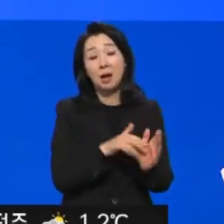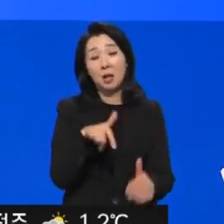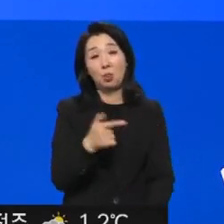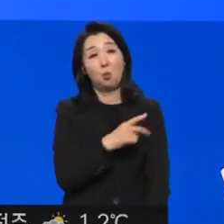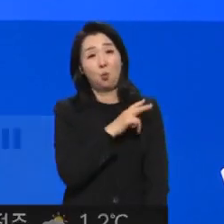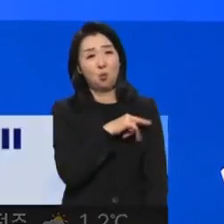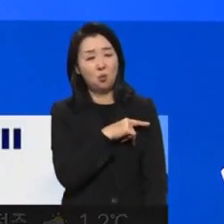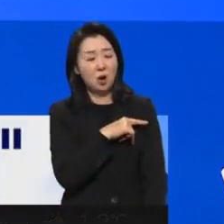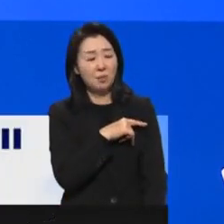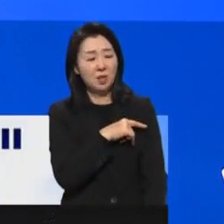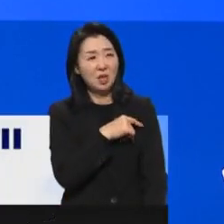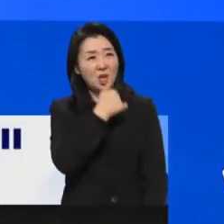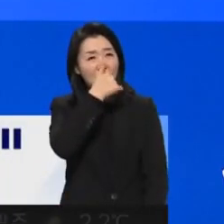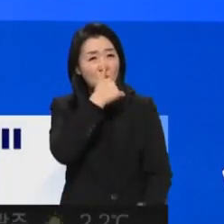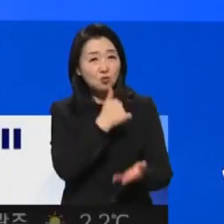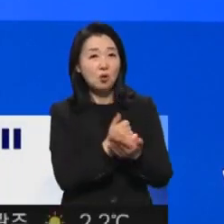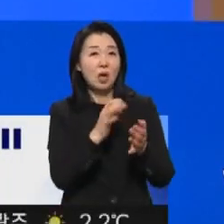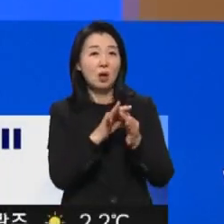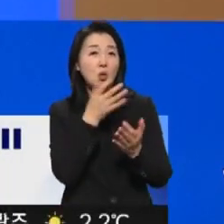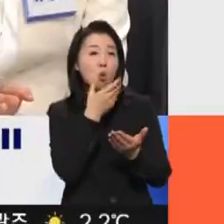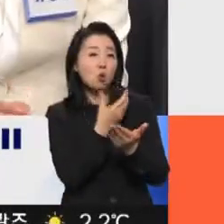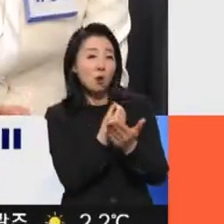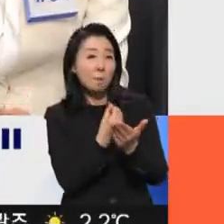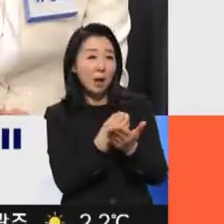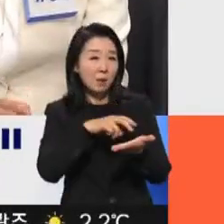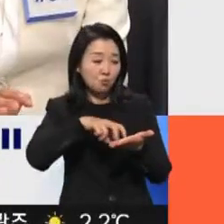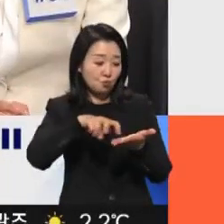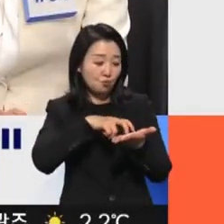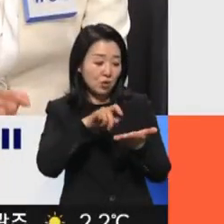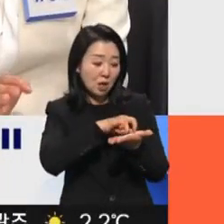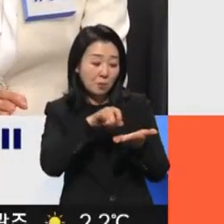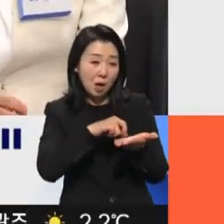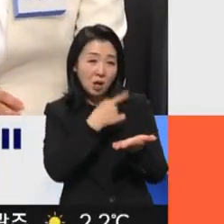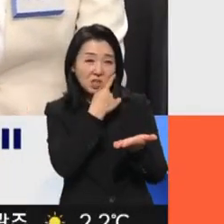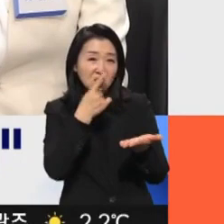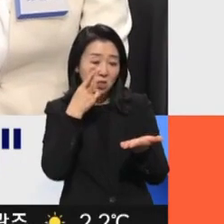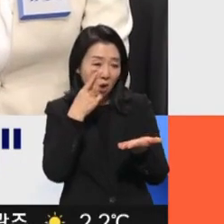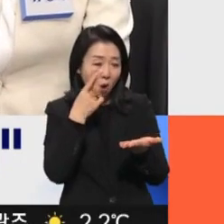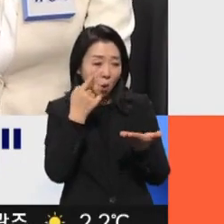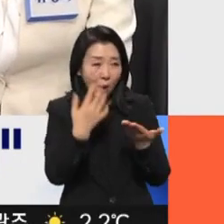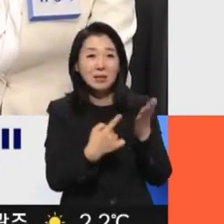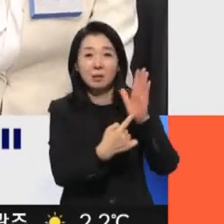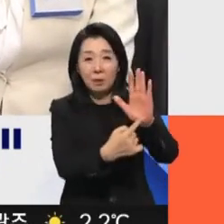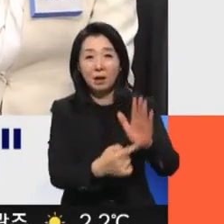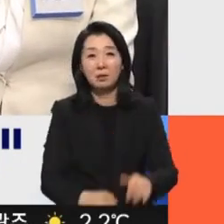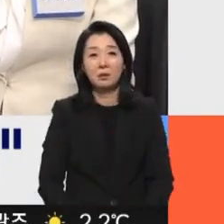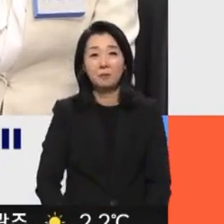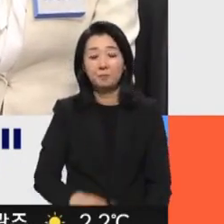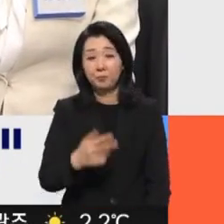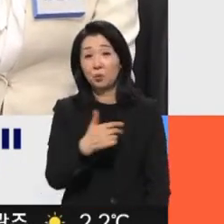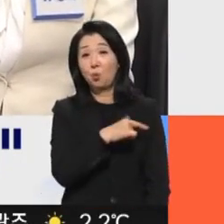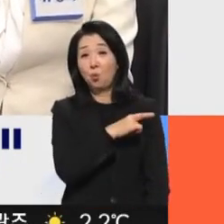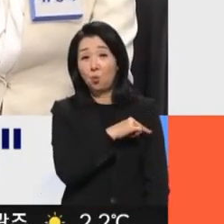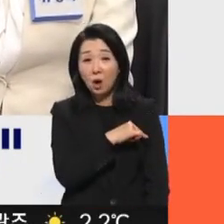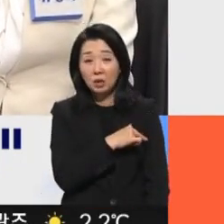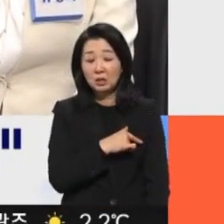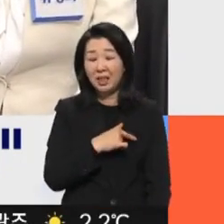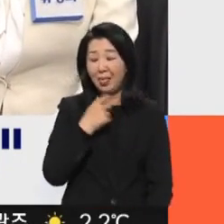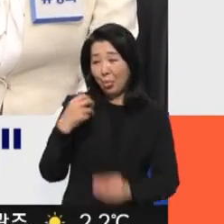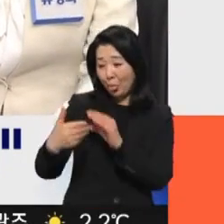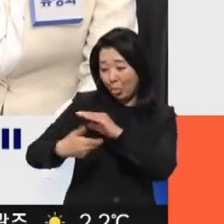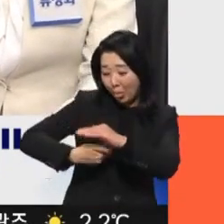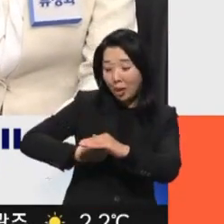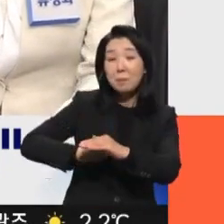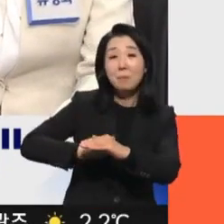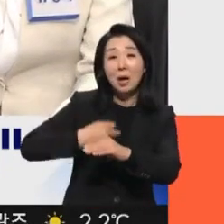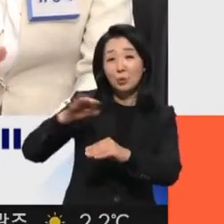혐의와 관련한 녹음 파일과 문자 메시지, 자필 메모 등의 증거를 구체적으로 언급했습니다. 노 의원이 청탁을 받고 돈을